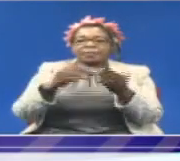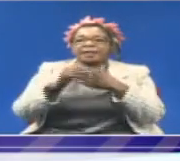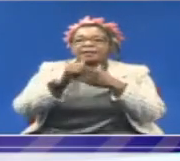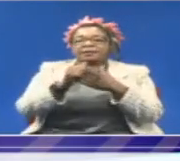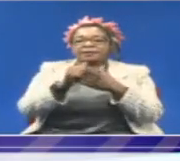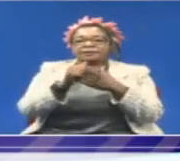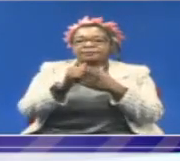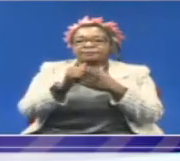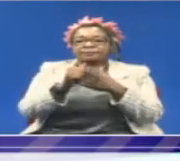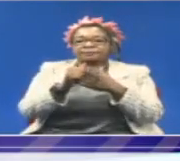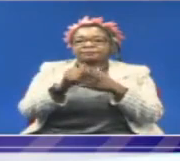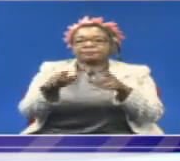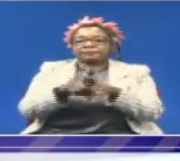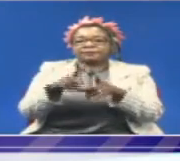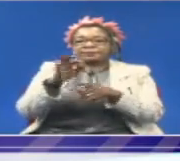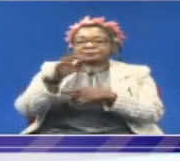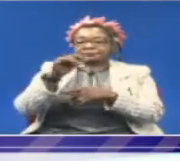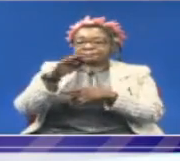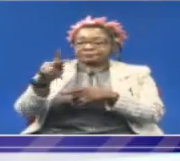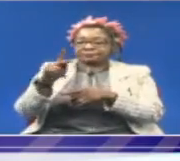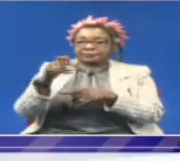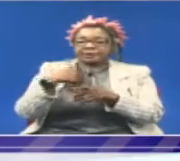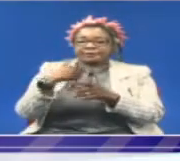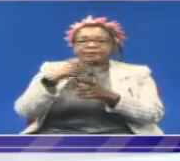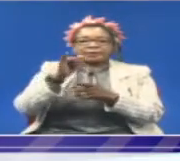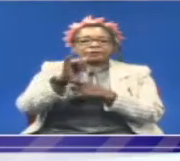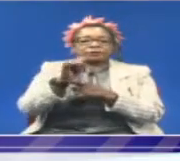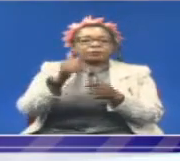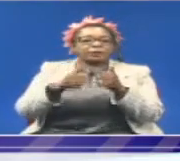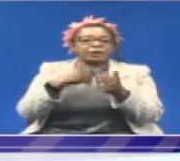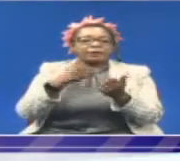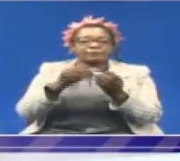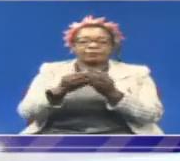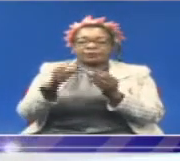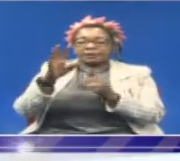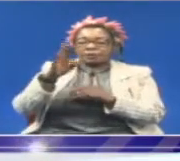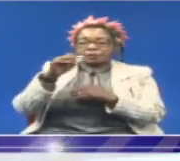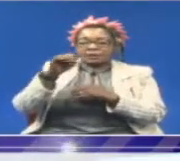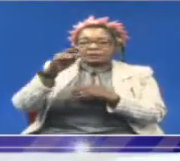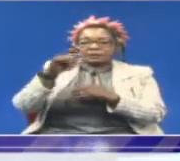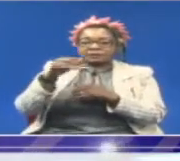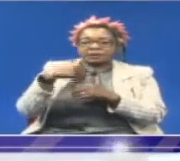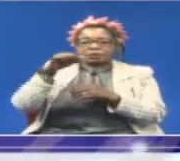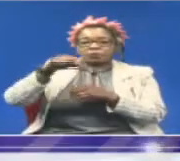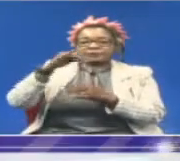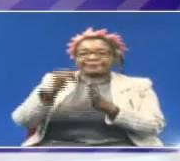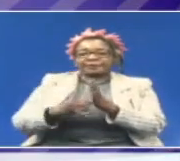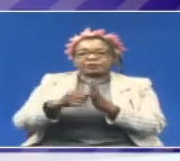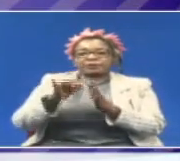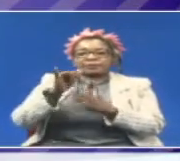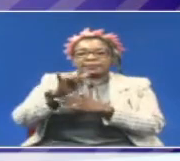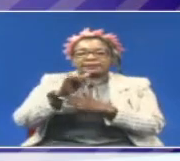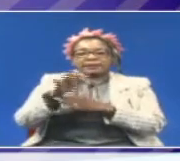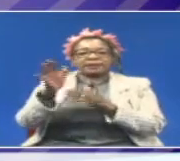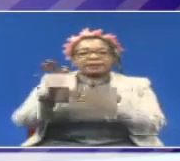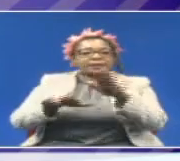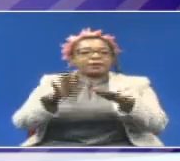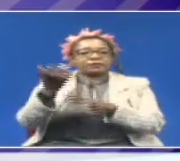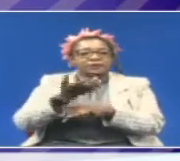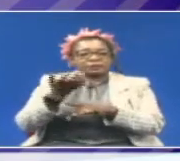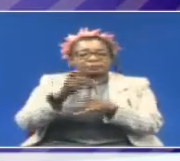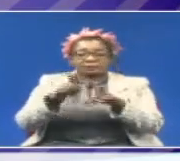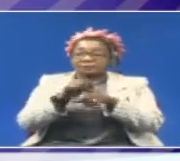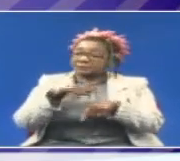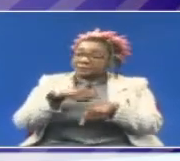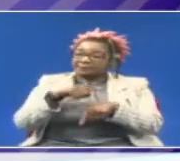na taji la FKF la Mozart ambalo watakutana na Ulinzi Stars katika nusu finali Jumamosi hii uwanjani Nyayo. Wakati huu